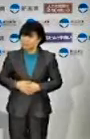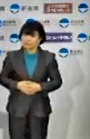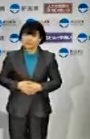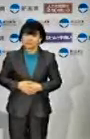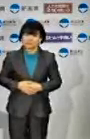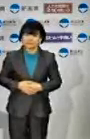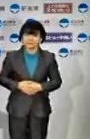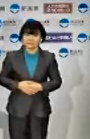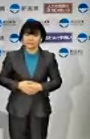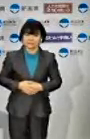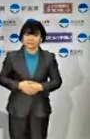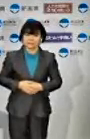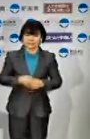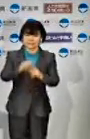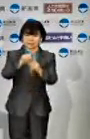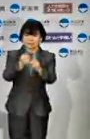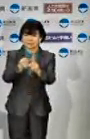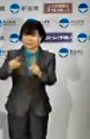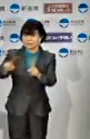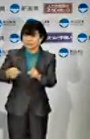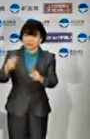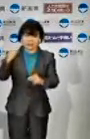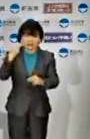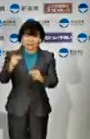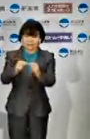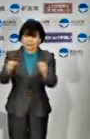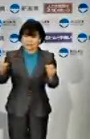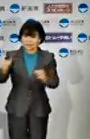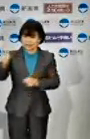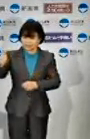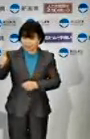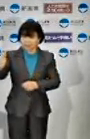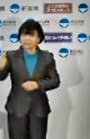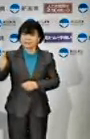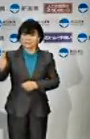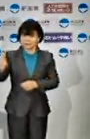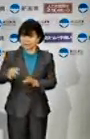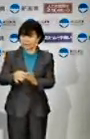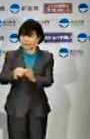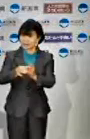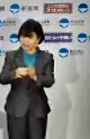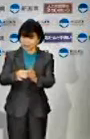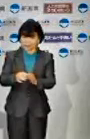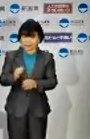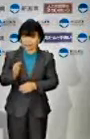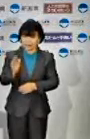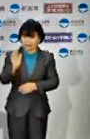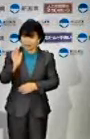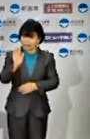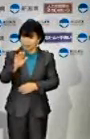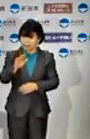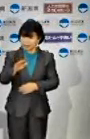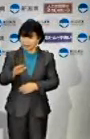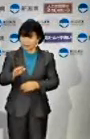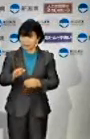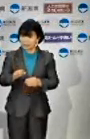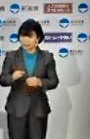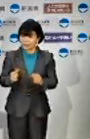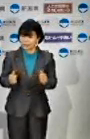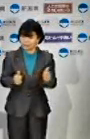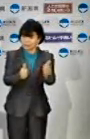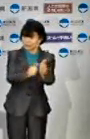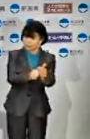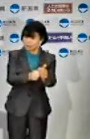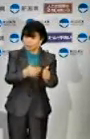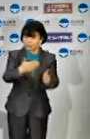の DJ 松永さんの関係で、はい、先ほど伸びしろという言葉があったんですけど、 はいはい、ね、 所属しているクリーピーナッツの昨